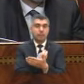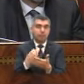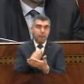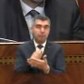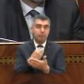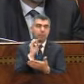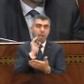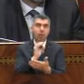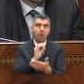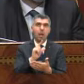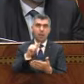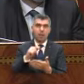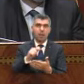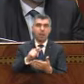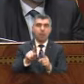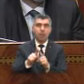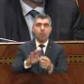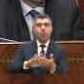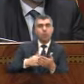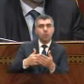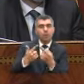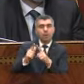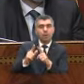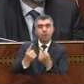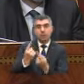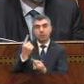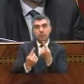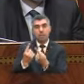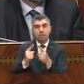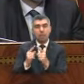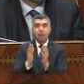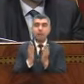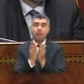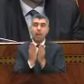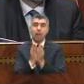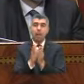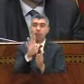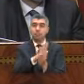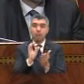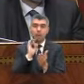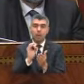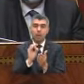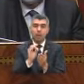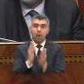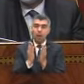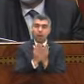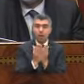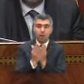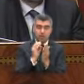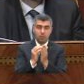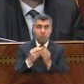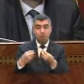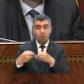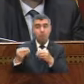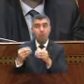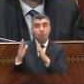وحنا عارفين شكون اللي كيجي من الخليج، وشكون اللي كيجي من أوكرانيا، طلبة اللي هما أبناء الطبقة المتوسطة، كاين الناس اللي باعوا ديورهم باش